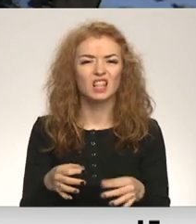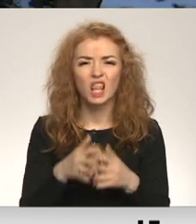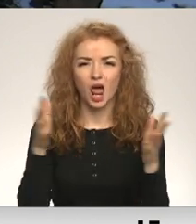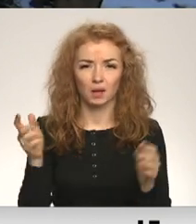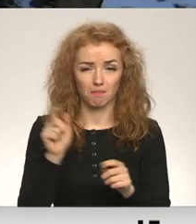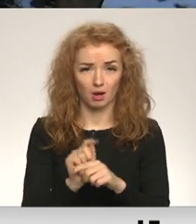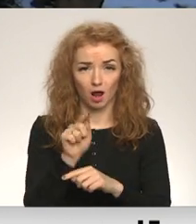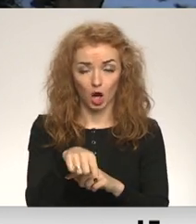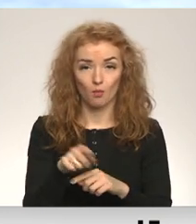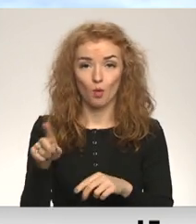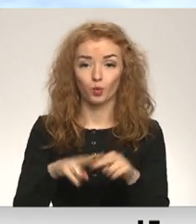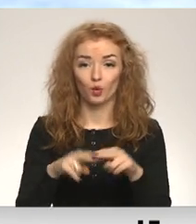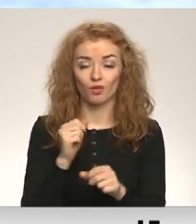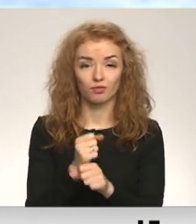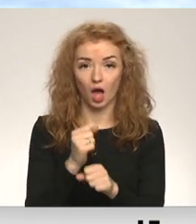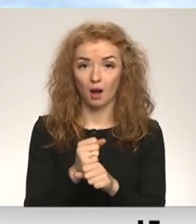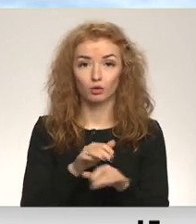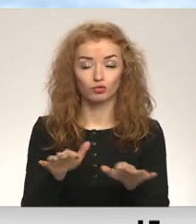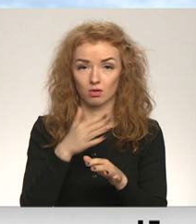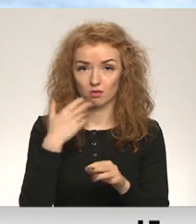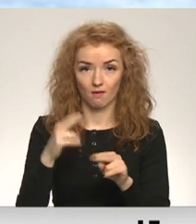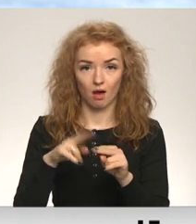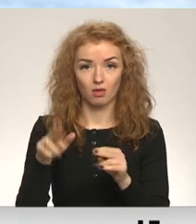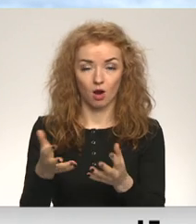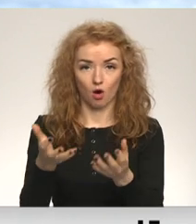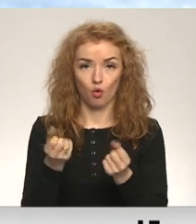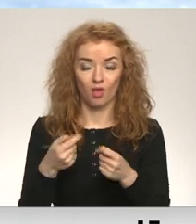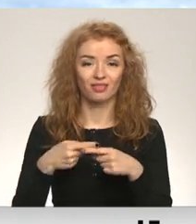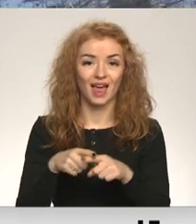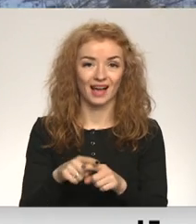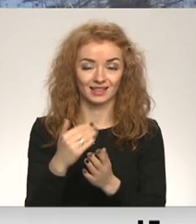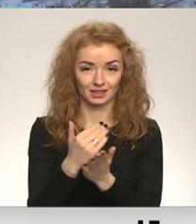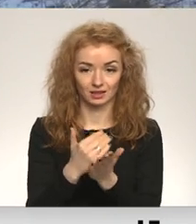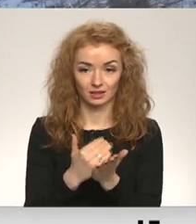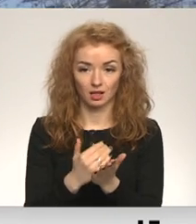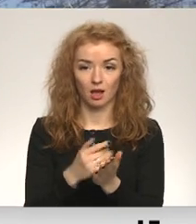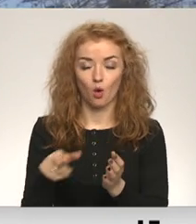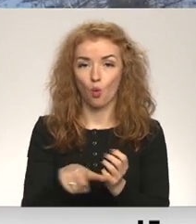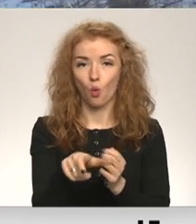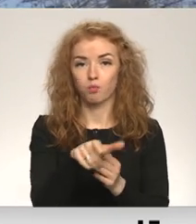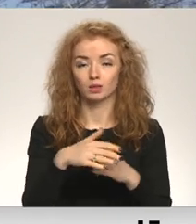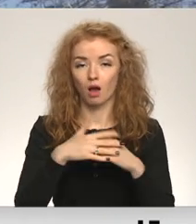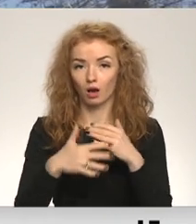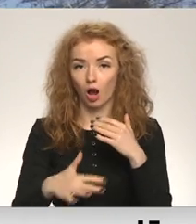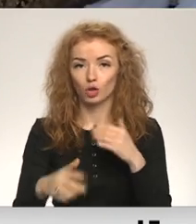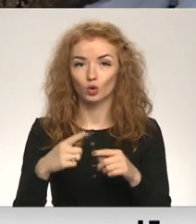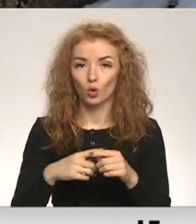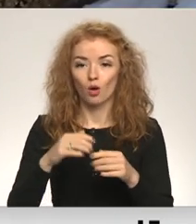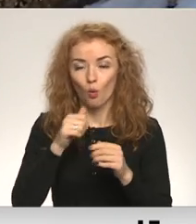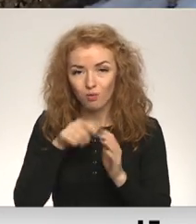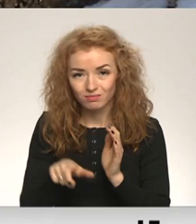pārkāpumiem ir tāds, ka būvdarbu veikšanai nav saņemti valsts vides dienesta tehniskie noteikumi, Gļinovkas upes krastu un gultnes